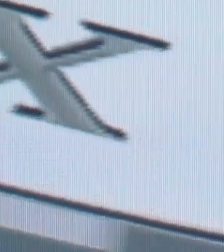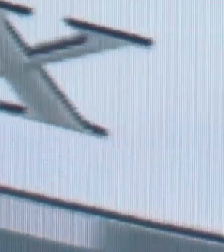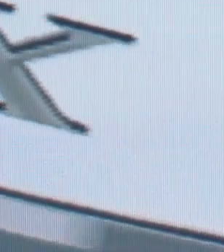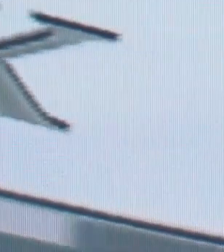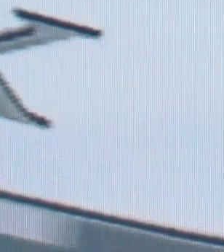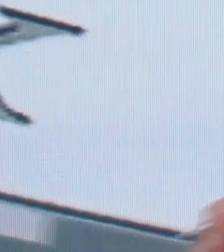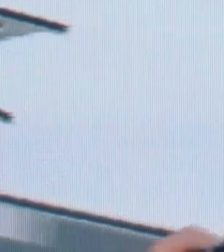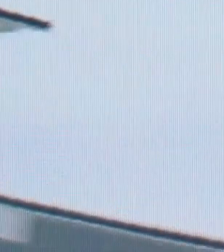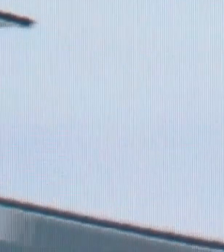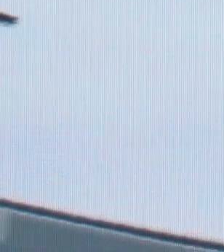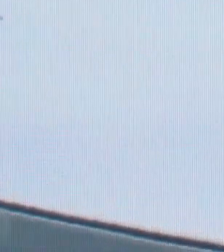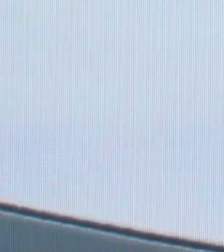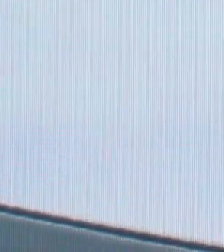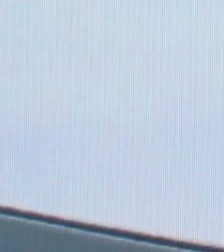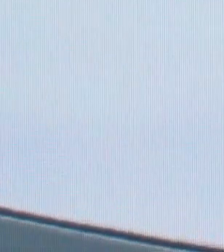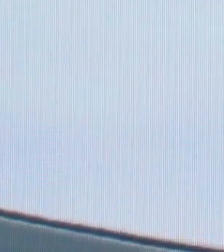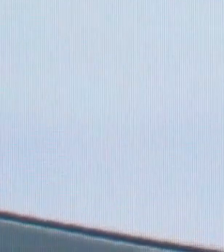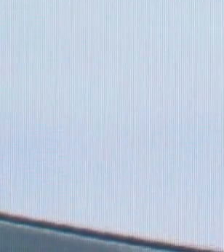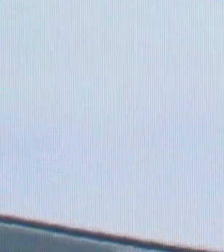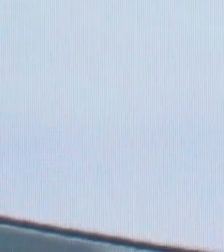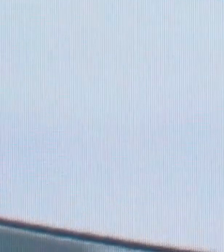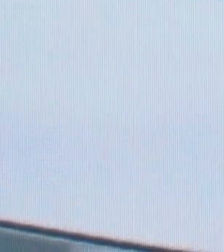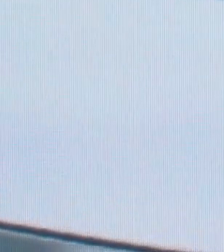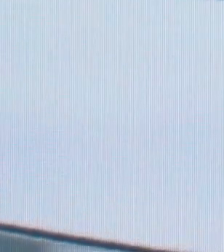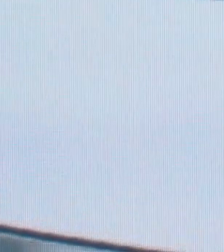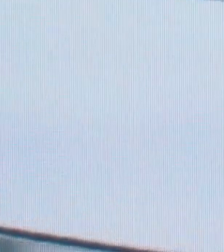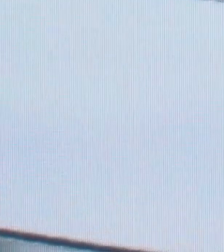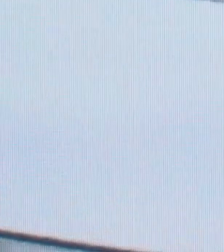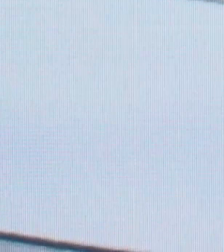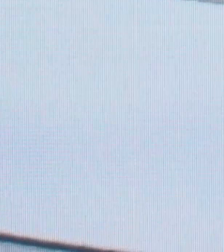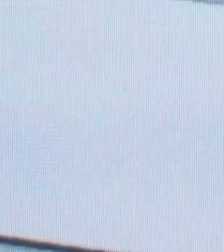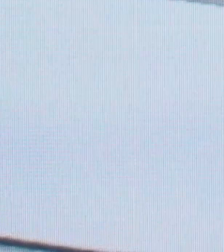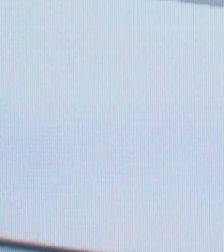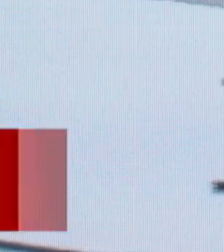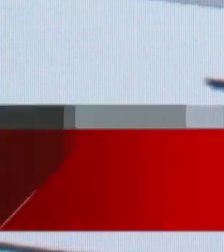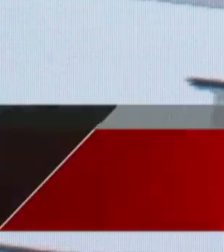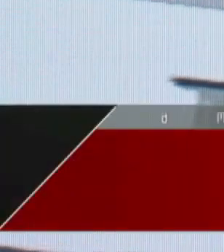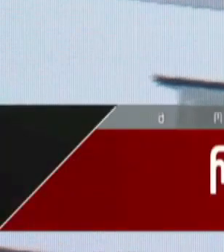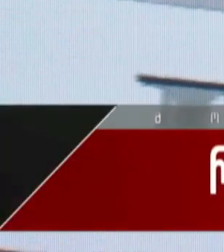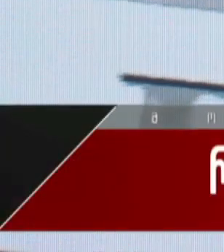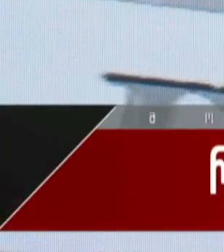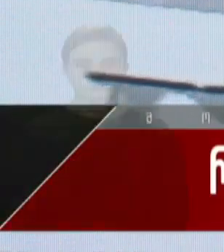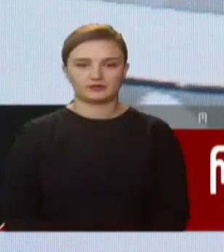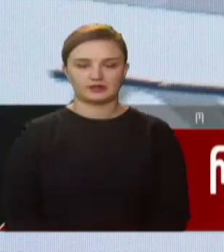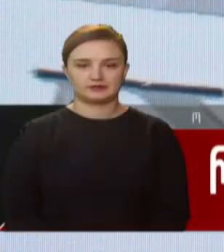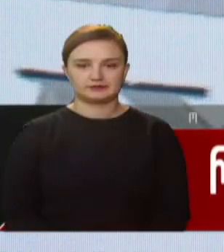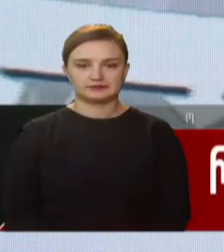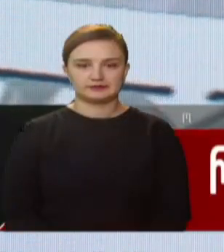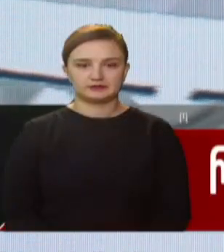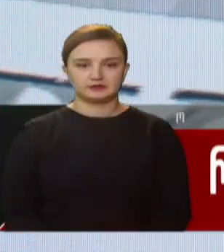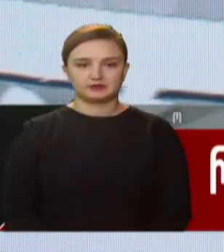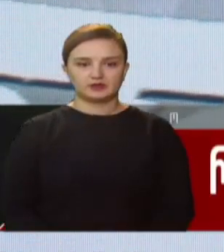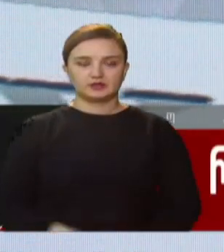Omi Ucrainași da ერთი დღით ცეცხლი შეწყვეტის მოლოდინი Vladimir Putin surs შობა გამოიყენოს რათა Ucrainის შერაღებული ძალების